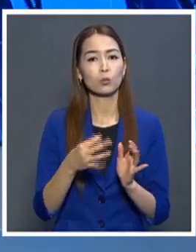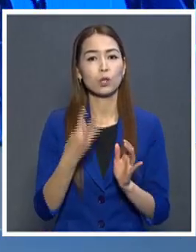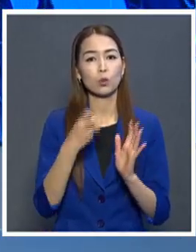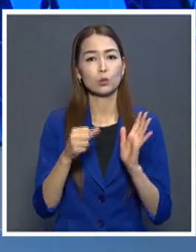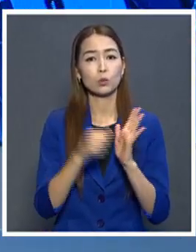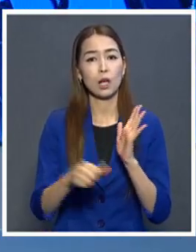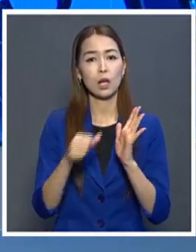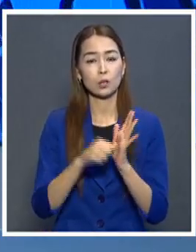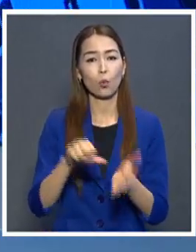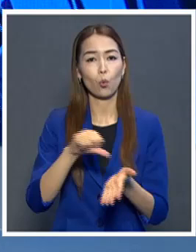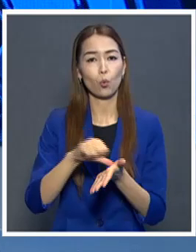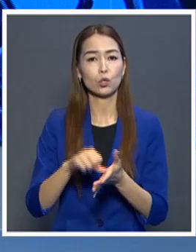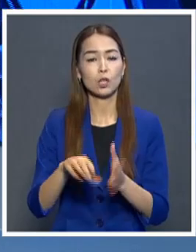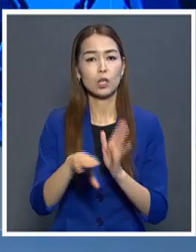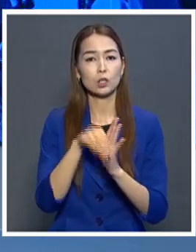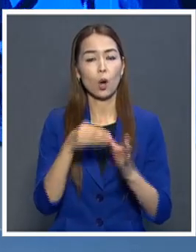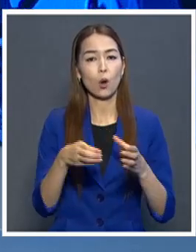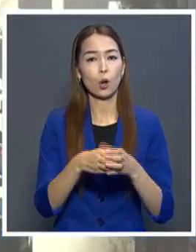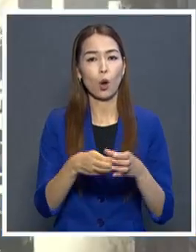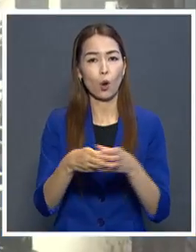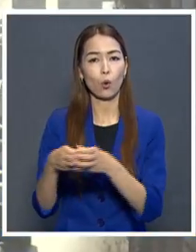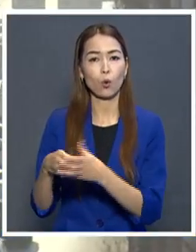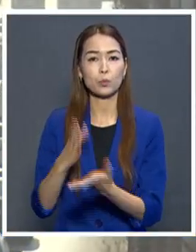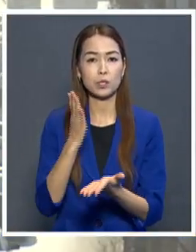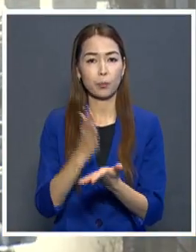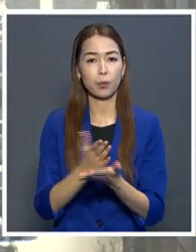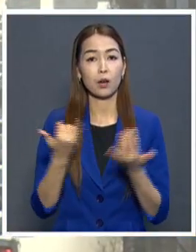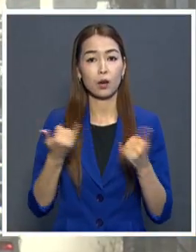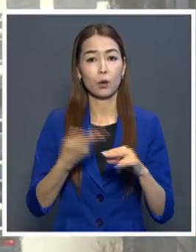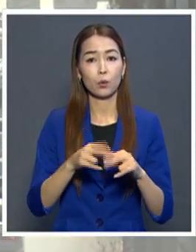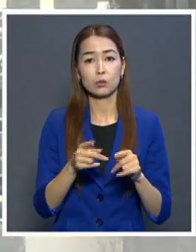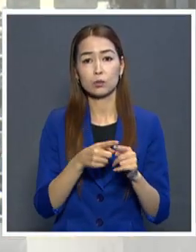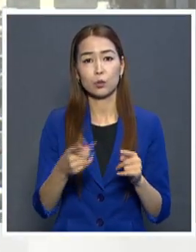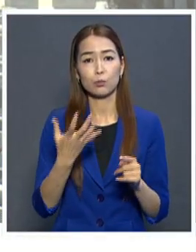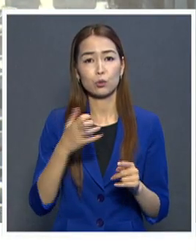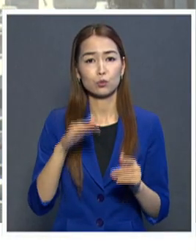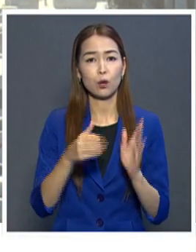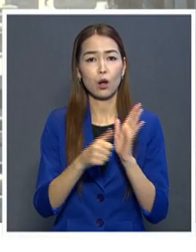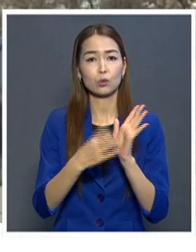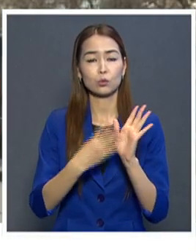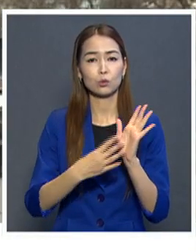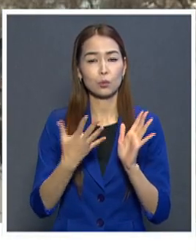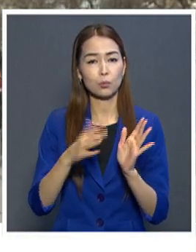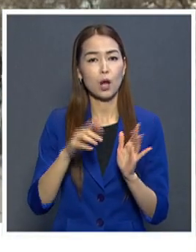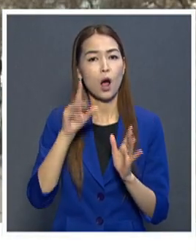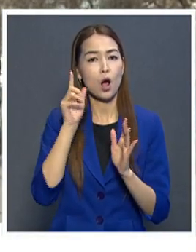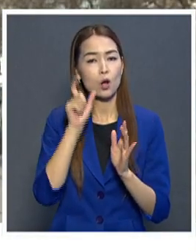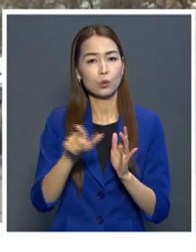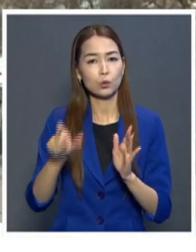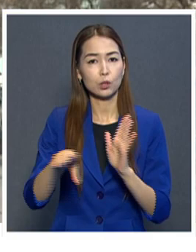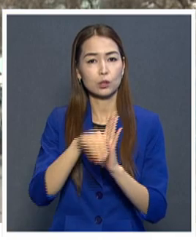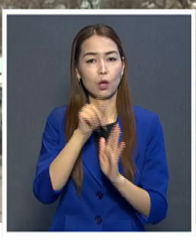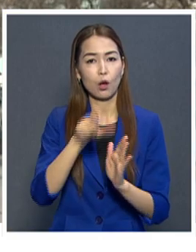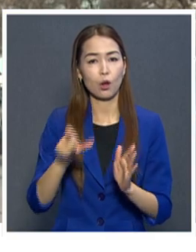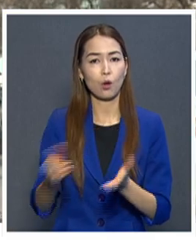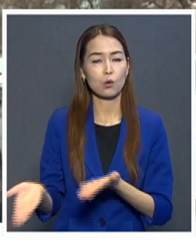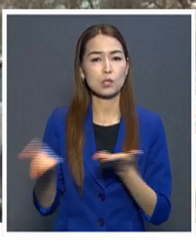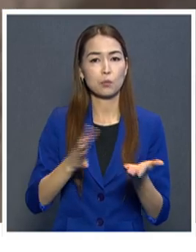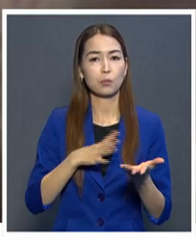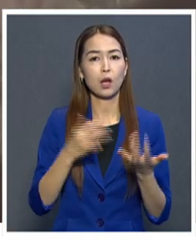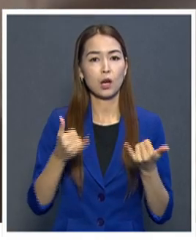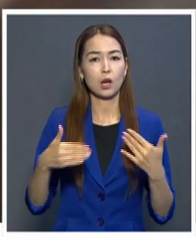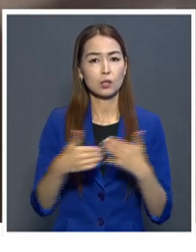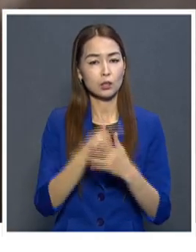учаскелік сайлау комиссиясы бар. Осы уақытқа 500695 сайлаушы тізімге алынған. Алдағы уақытта ол тізім нақтыланатын